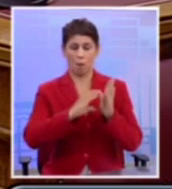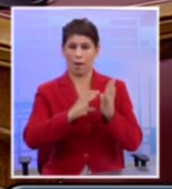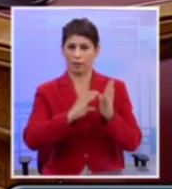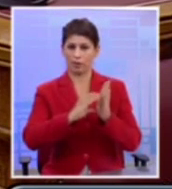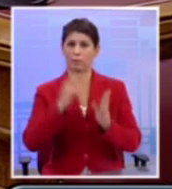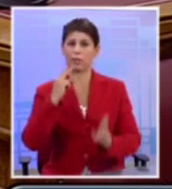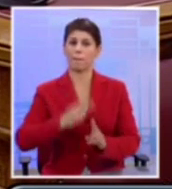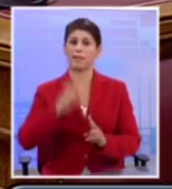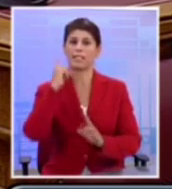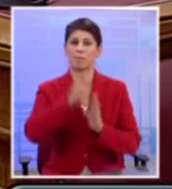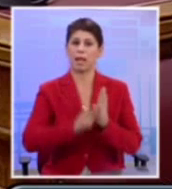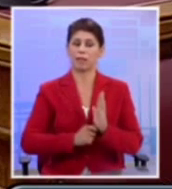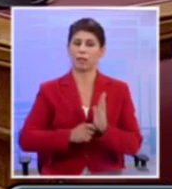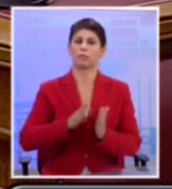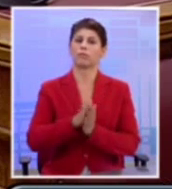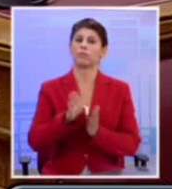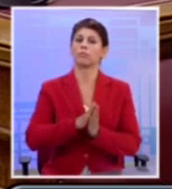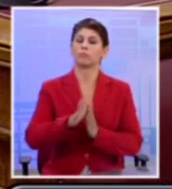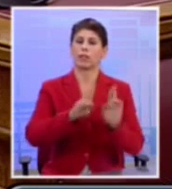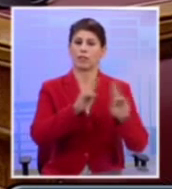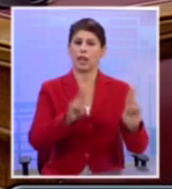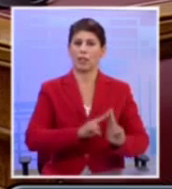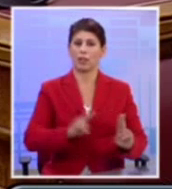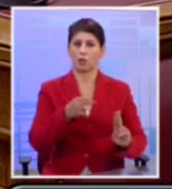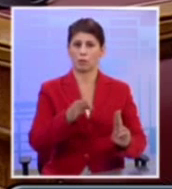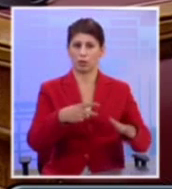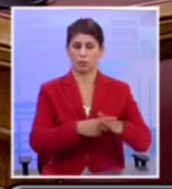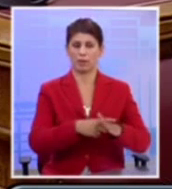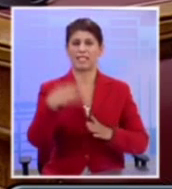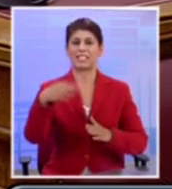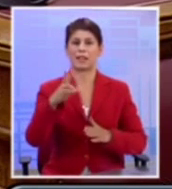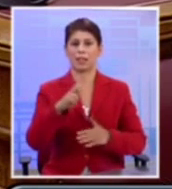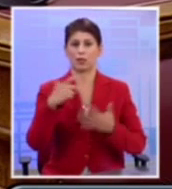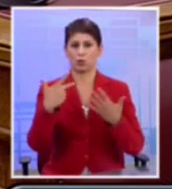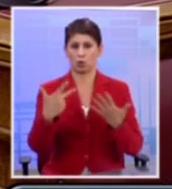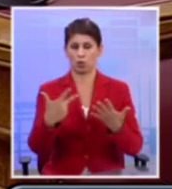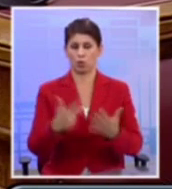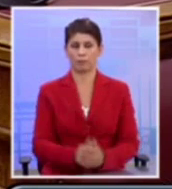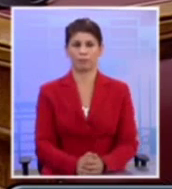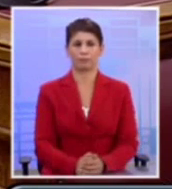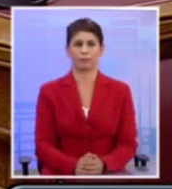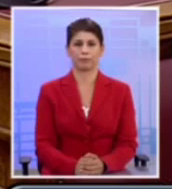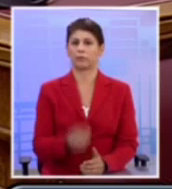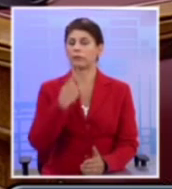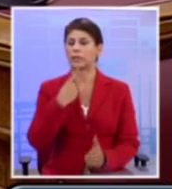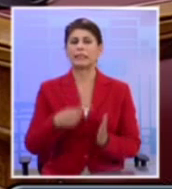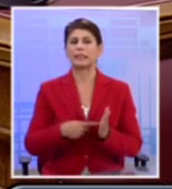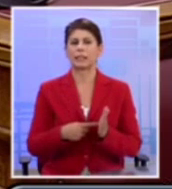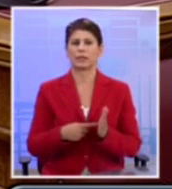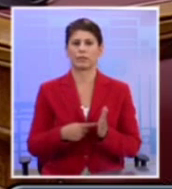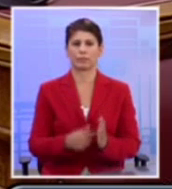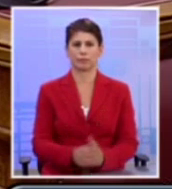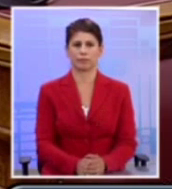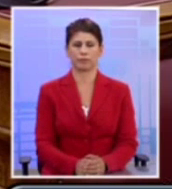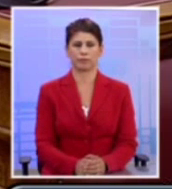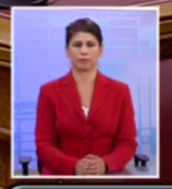την επίσημη αυτή έκθεση που δημοσιεύτηκε του Διεθνούς Δημοκρατικού Ταμείου, σε σελίδα 28, το οποίο λέει: «An upfront